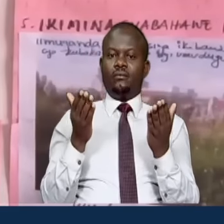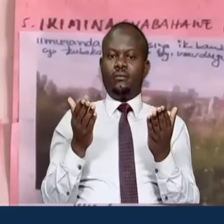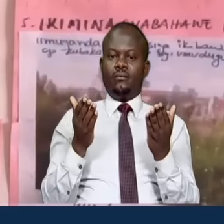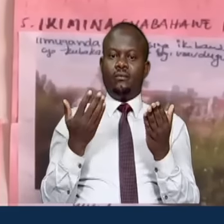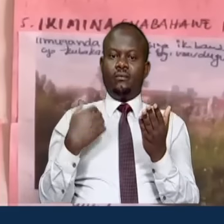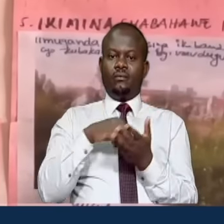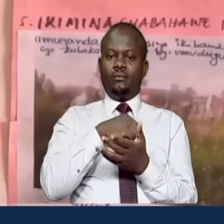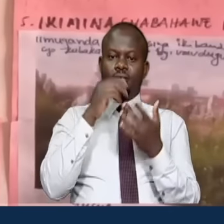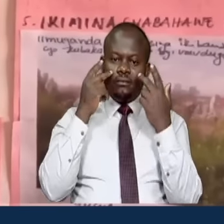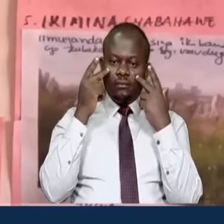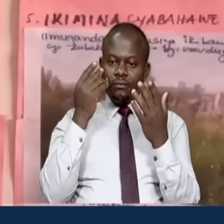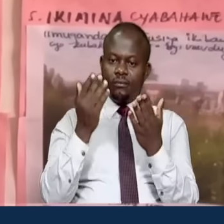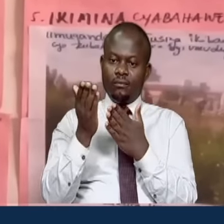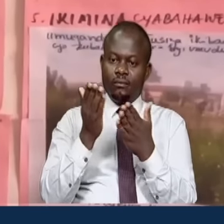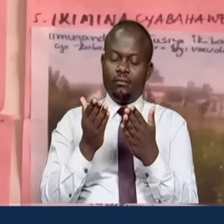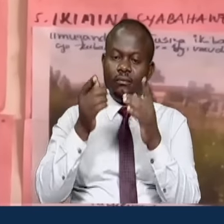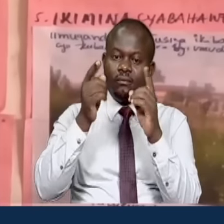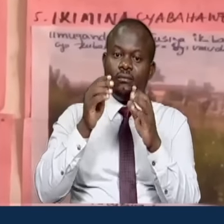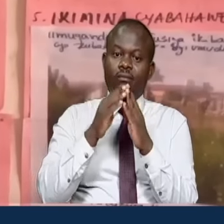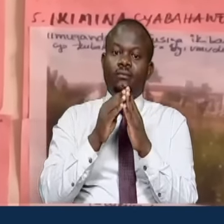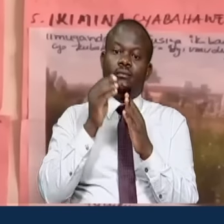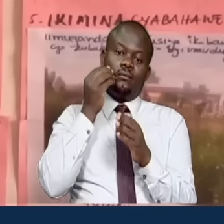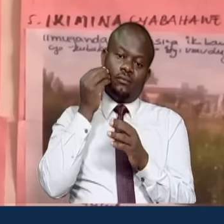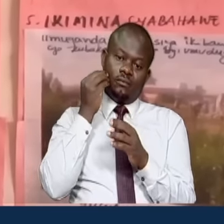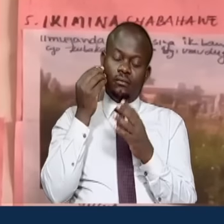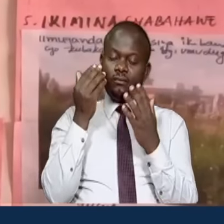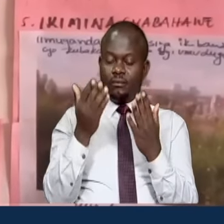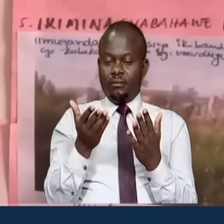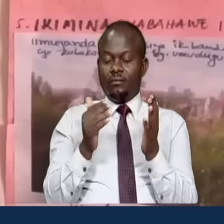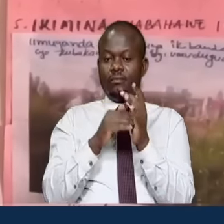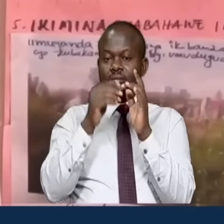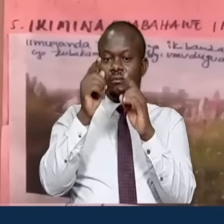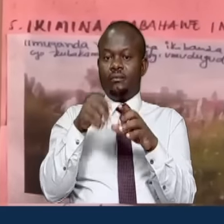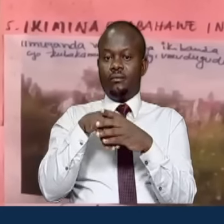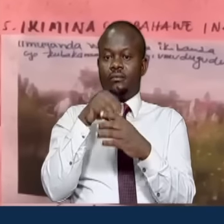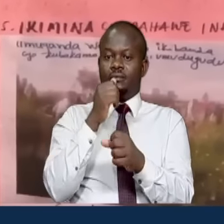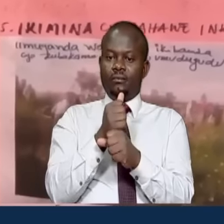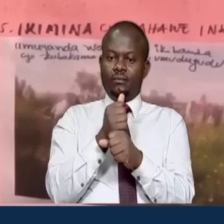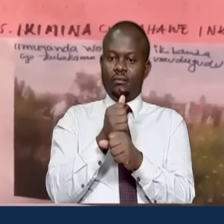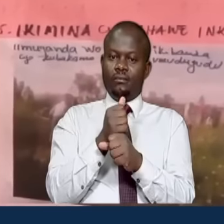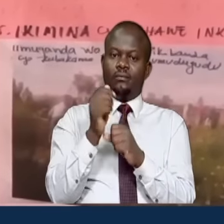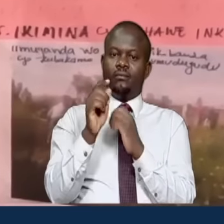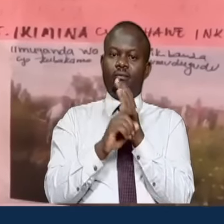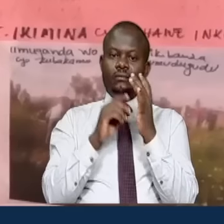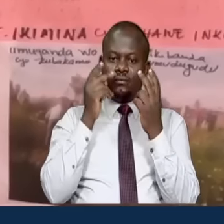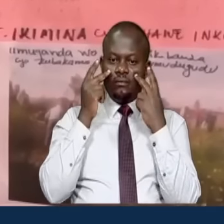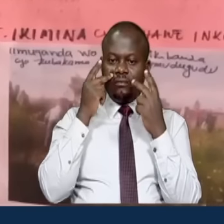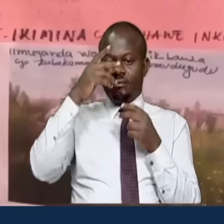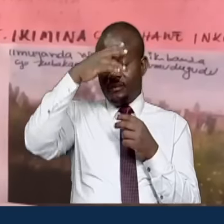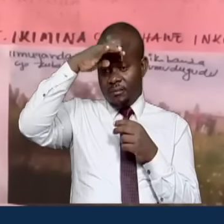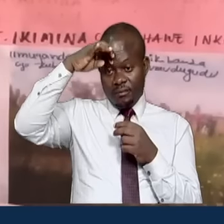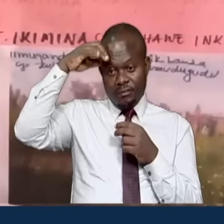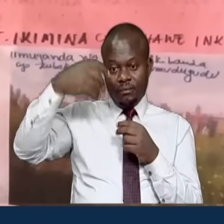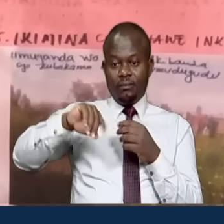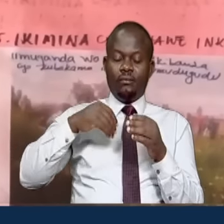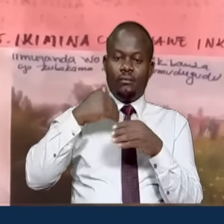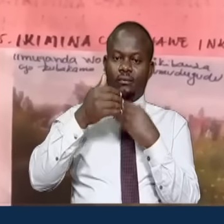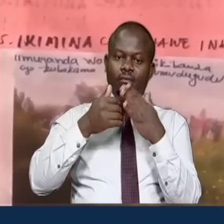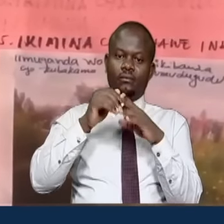Twabonaga kubona serivisi dusanga mudugudu mu rugo no kumusanga mu kazi aho ukorera mu karere twabonye bigoye. Noneho